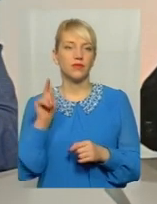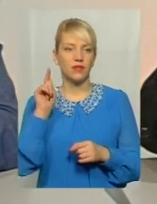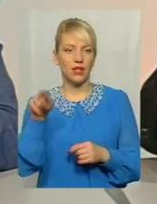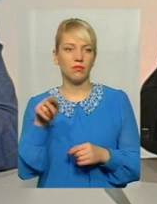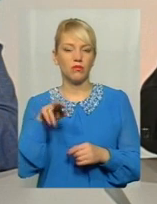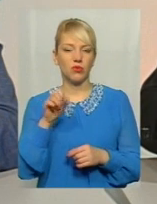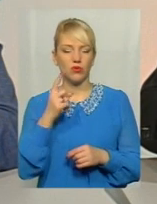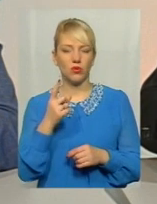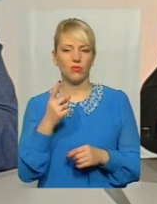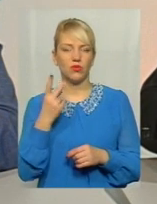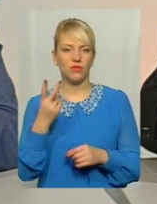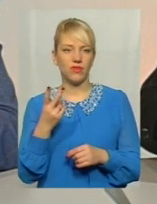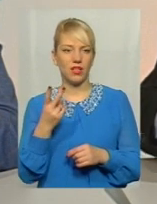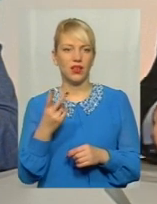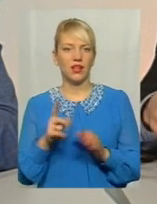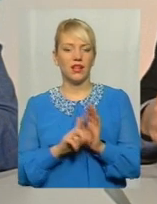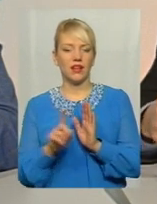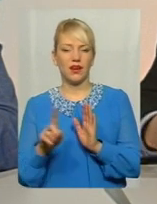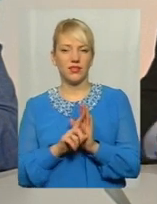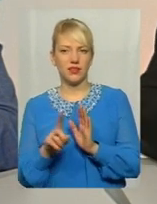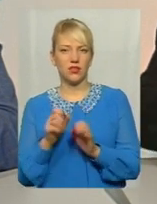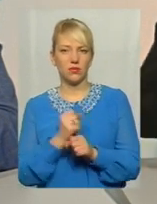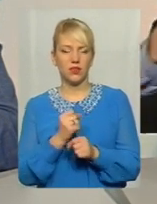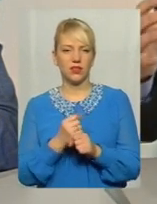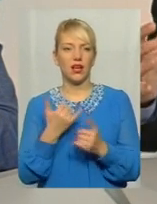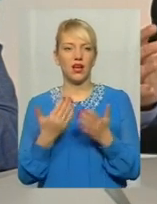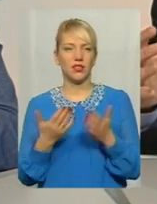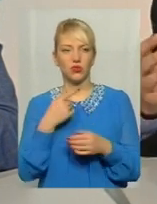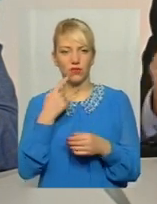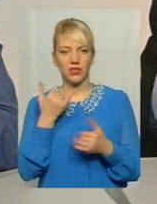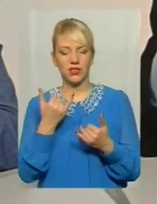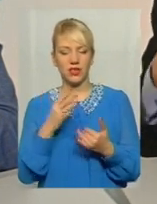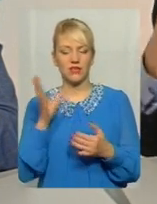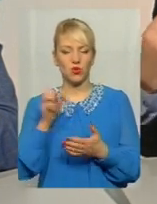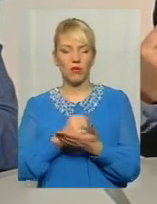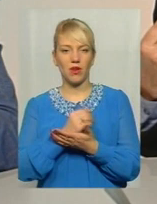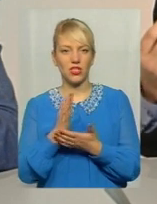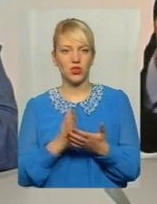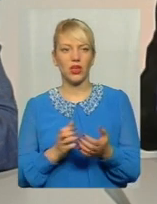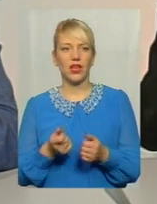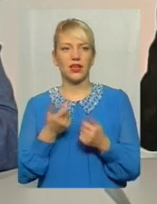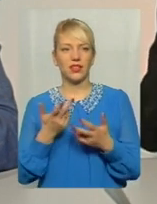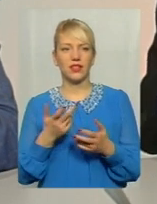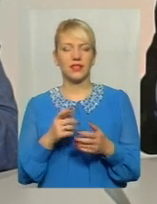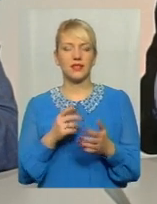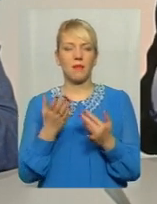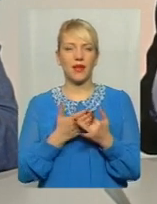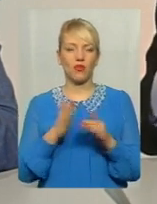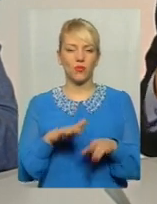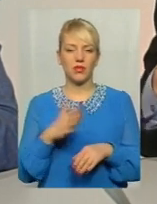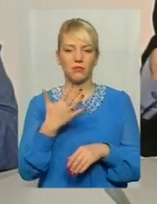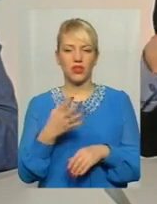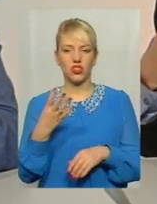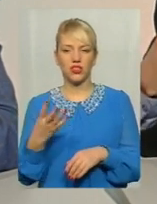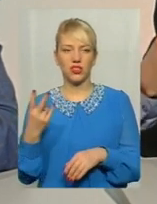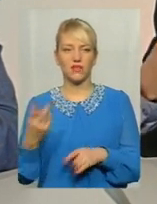одному, по два рейси робили, то якщо взяти зараз всю мережу і кількість пільгових місць 5, 4 і 2,